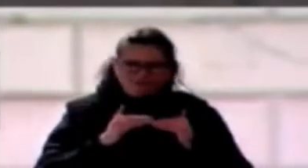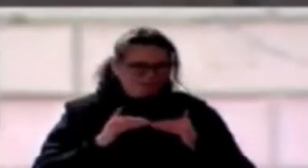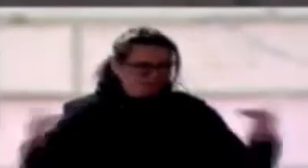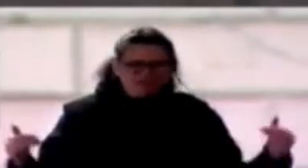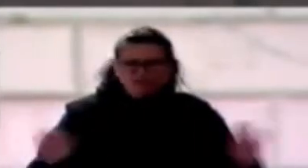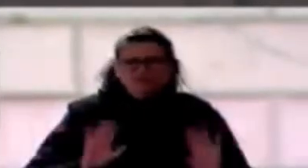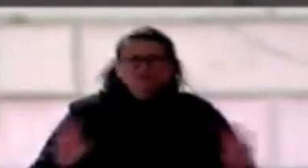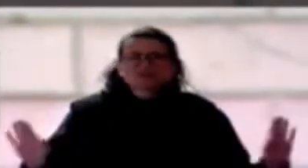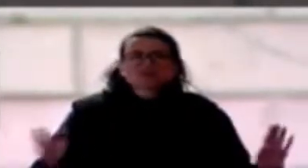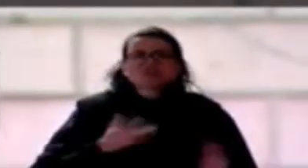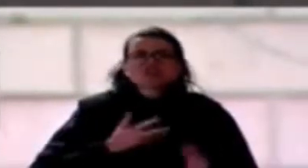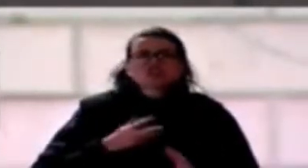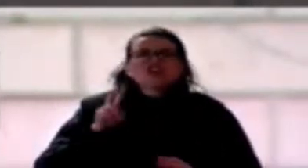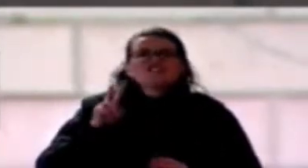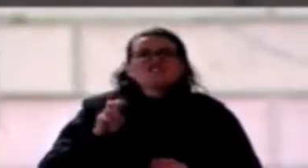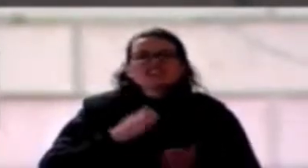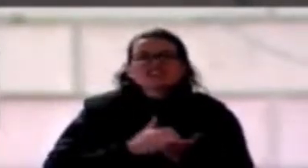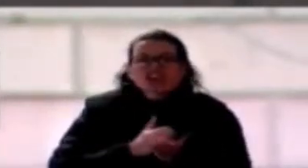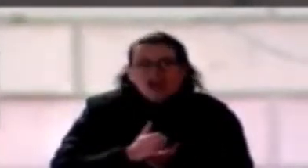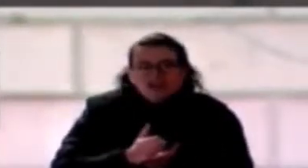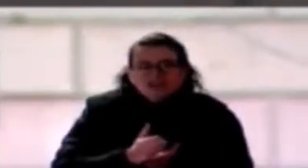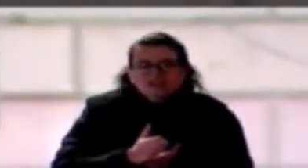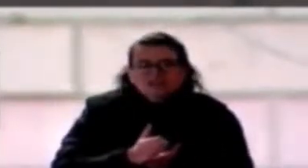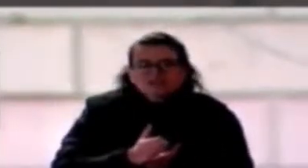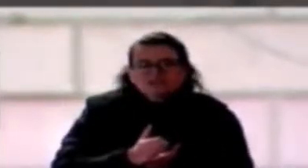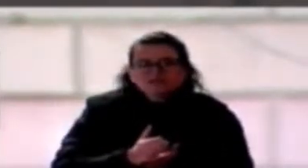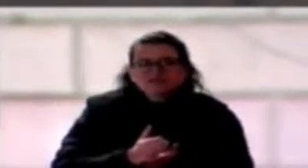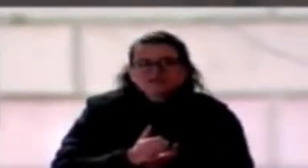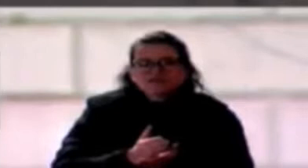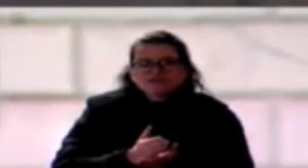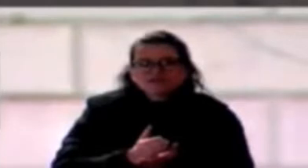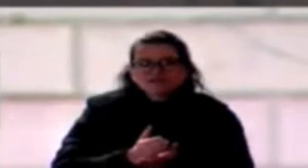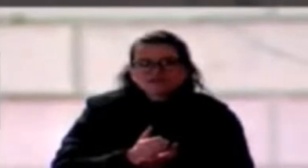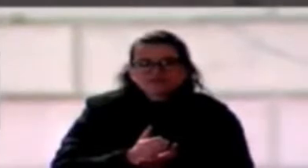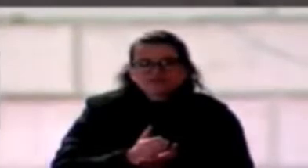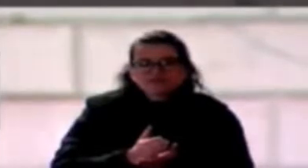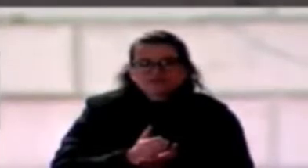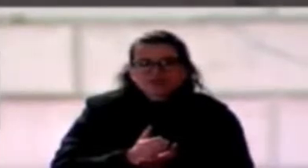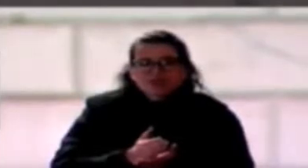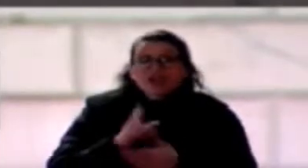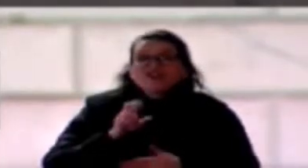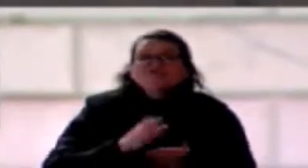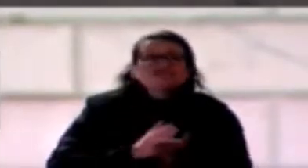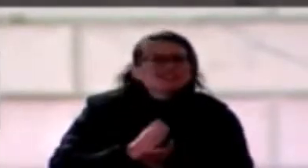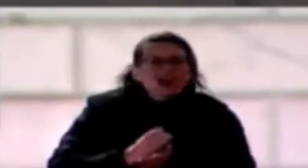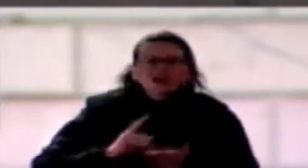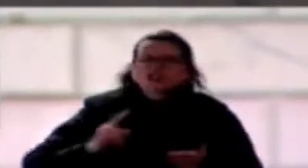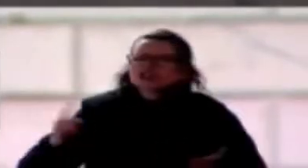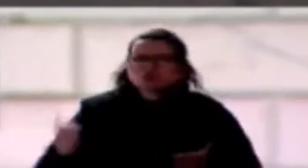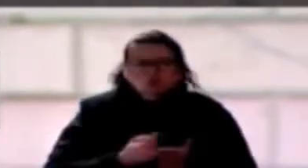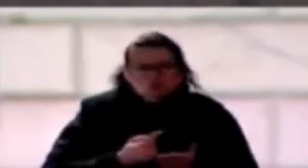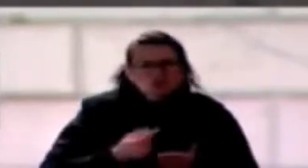istituzioni che quella trattativa sapevano, che quella trattativa conoscevano, che quella trattativa avevano